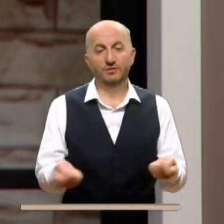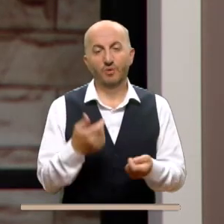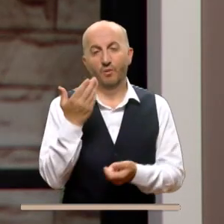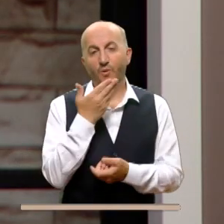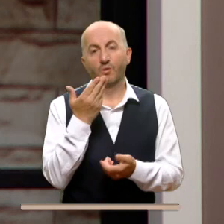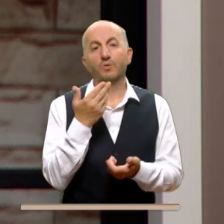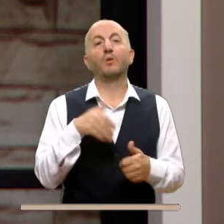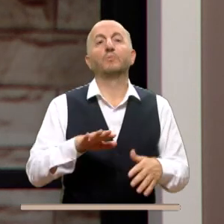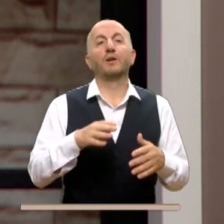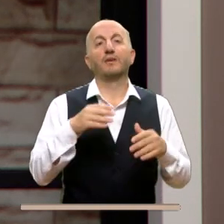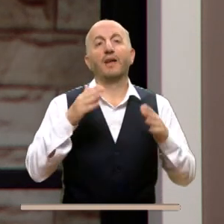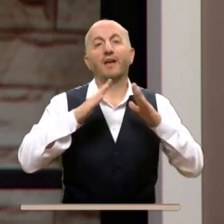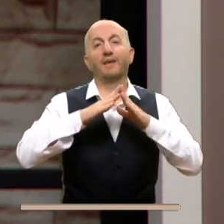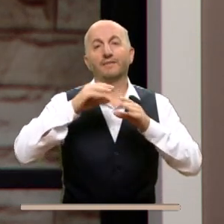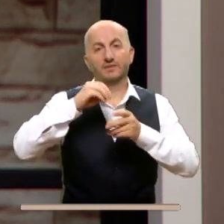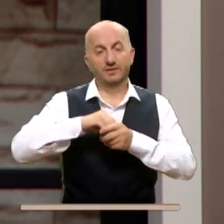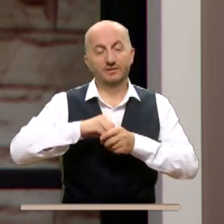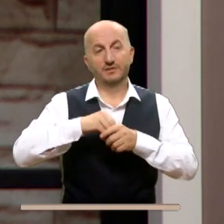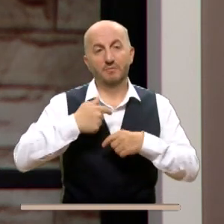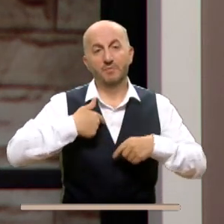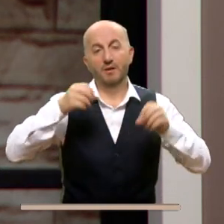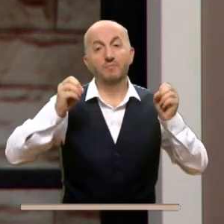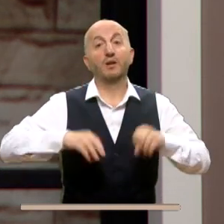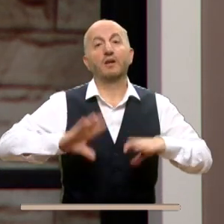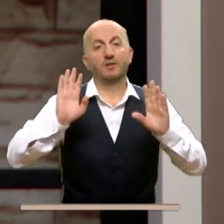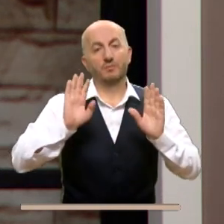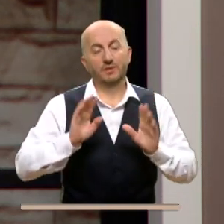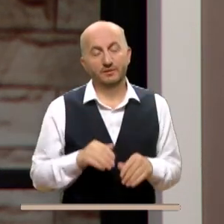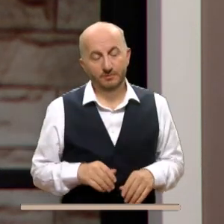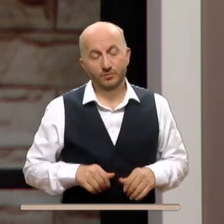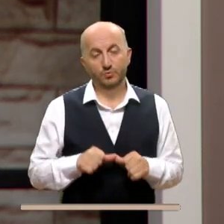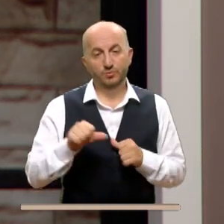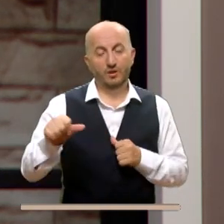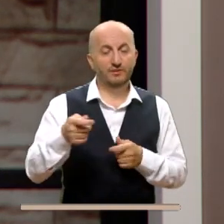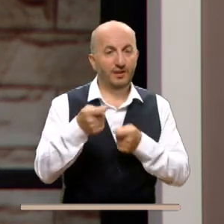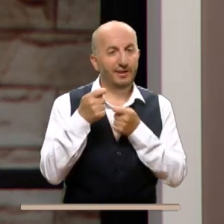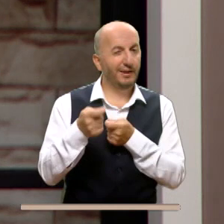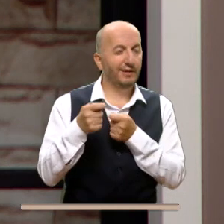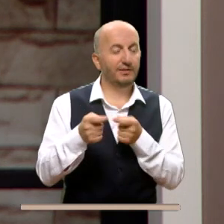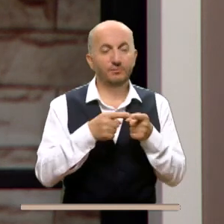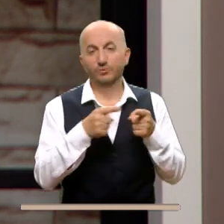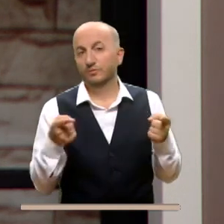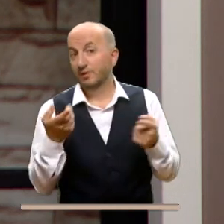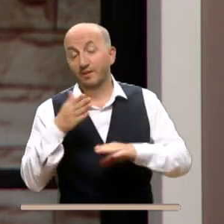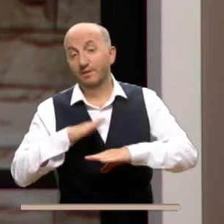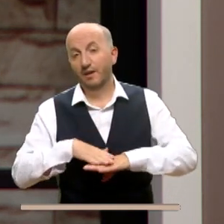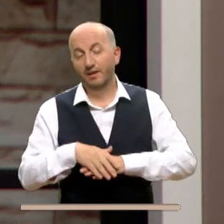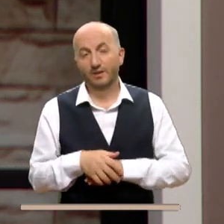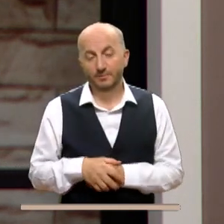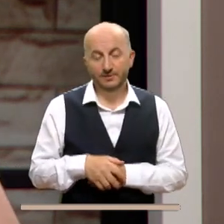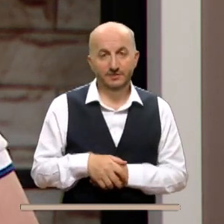ev ortamı olunca. Ben bırakmadım. Yunus Emre, peki bu uzaktan eğitim sürecinde bırakmadım derken neler yaptın? Neler